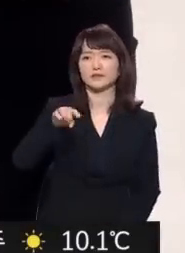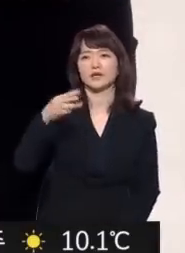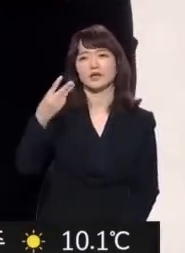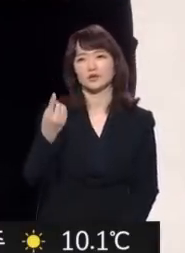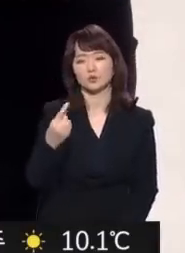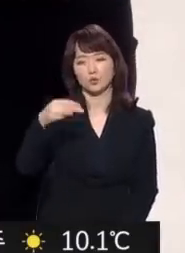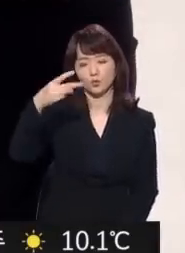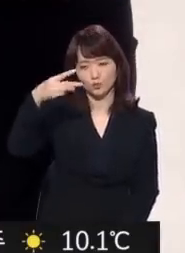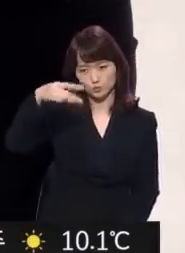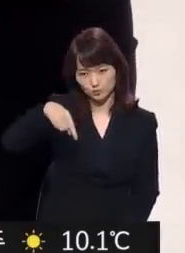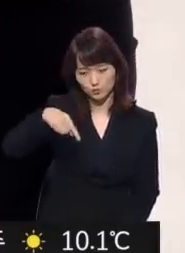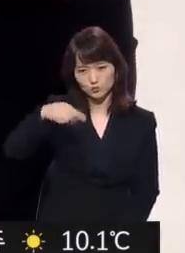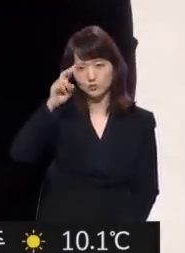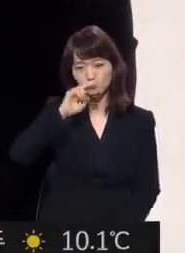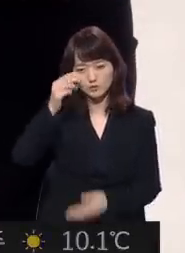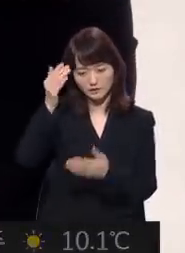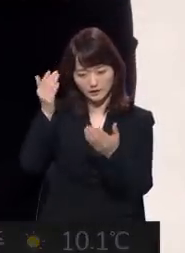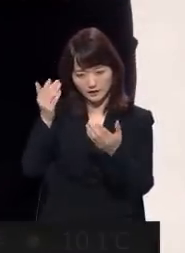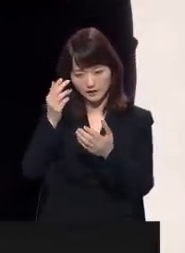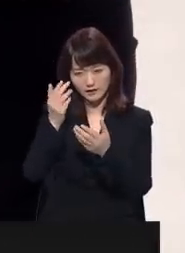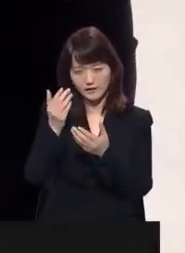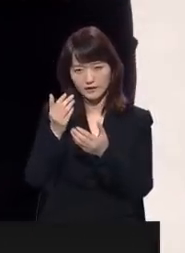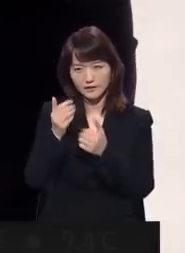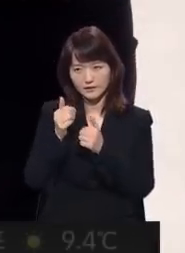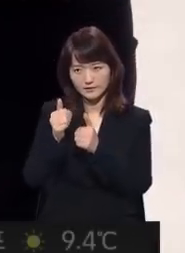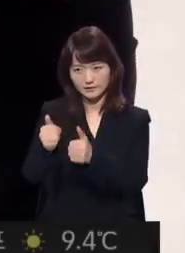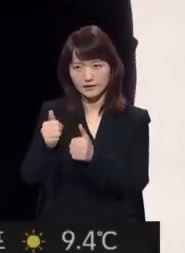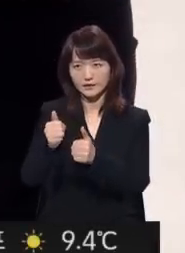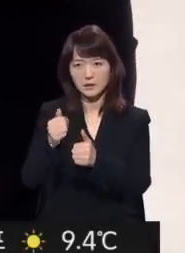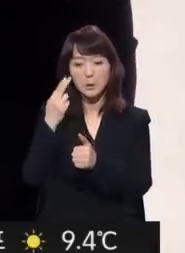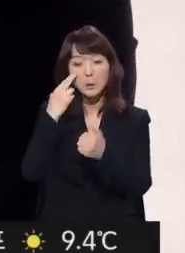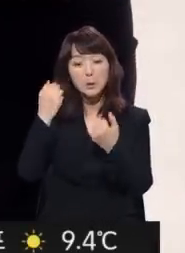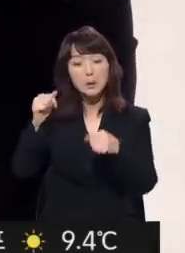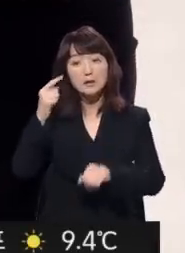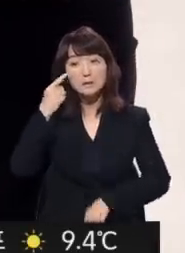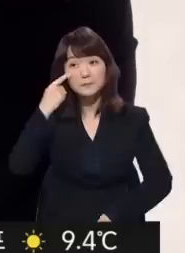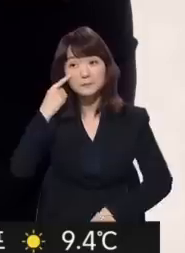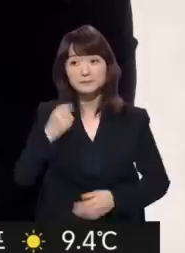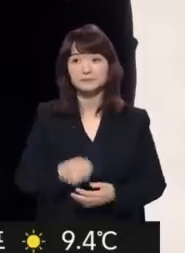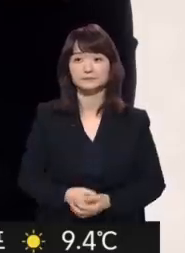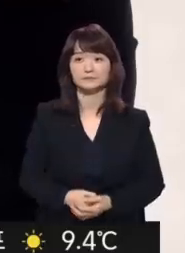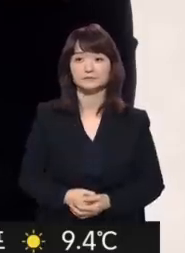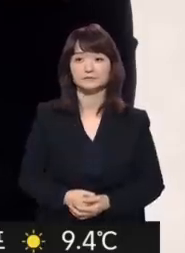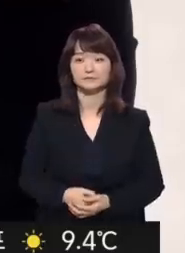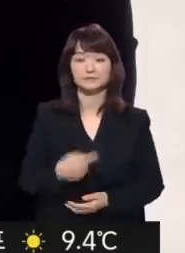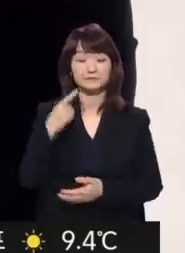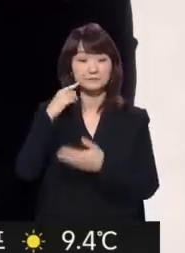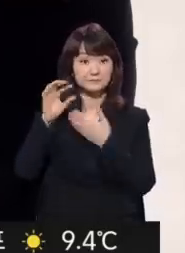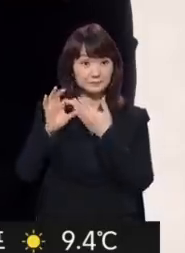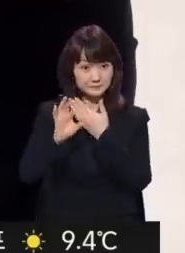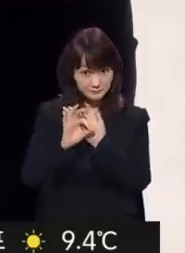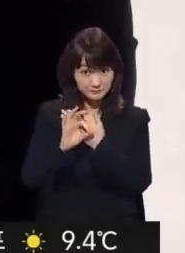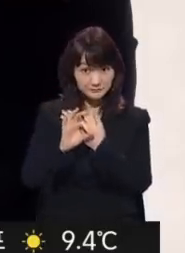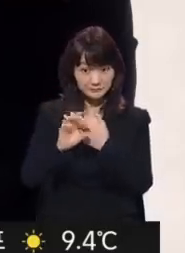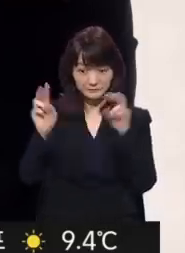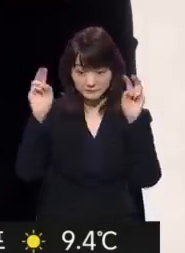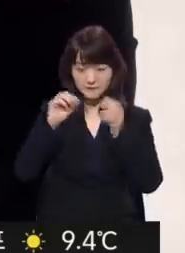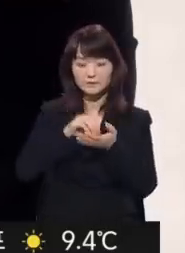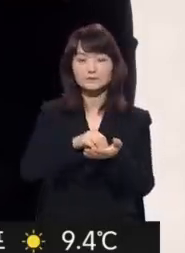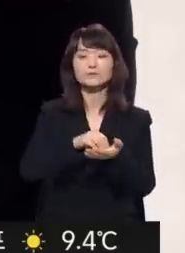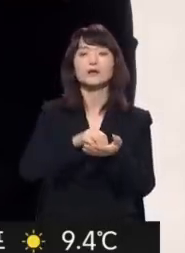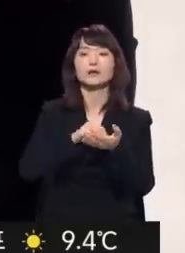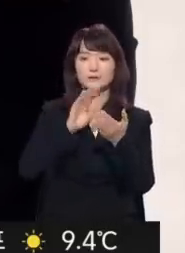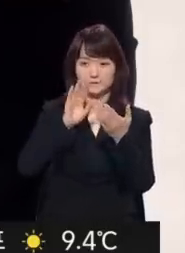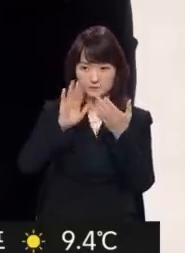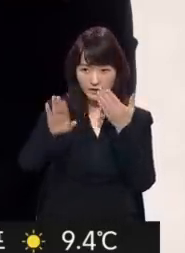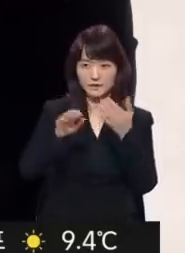가지고 춤을 춰 봐라 하는데 응시자가 아마 좀 기지를 발휘했던 것 같아요 만약에 입사가 되면 입사후에 회식 자리를 보여드리겠다라고